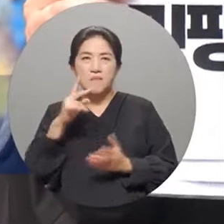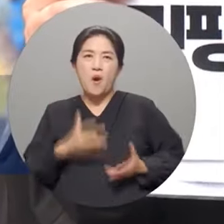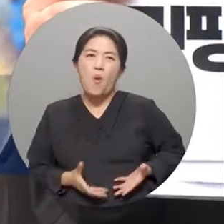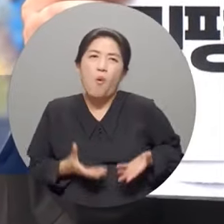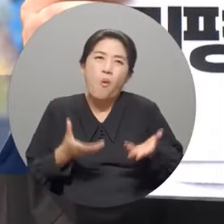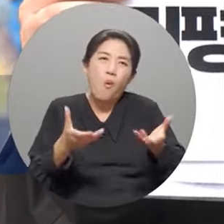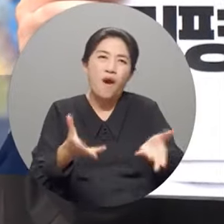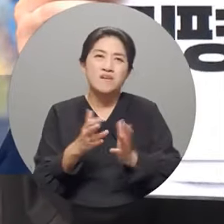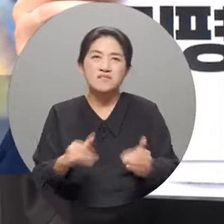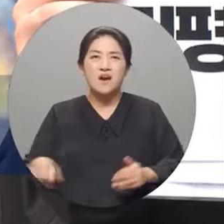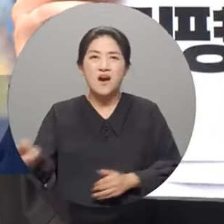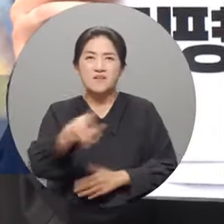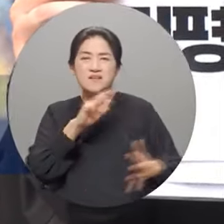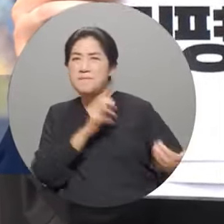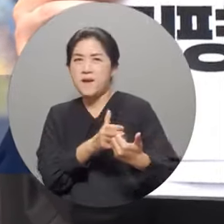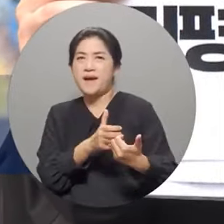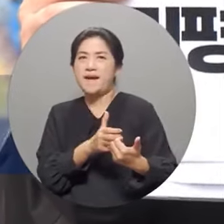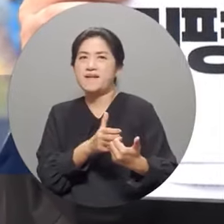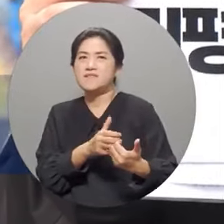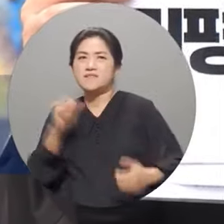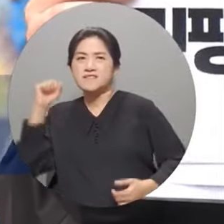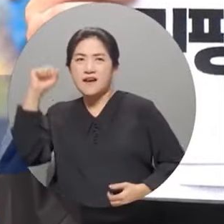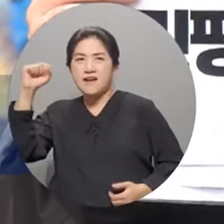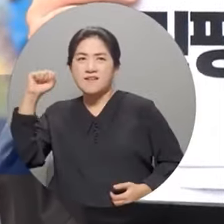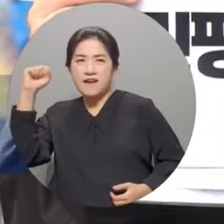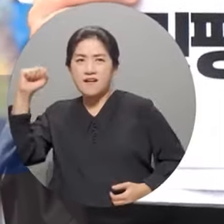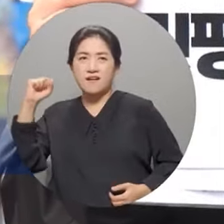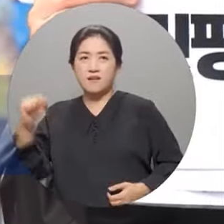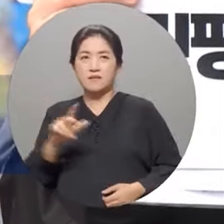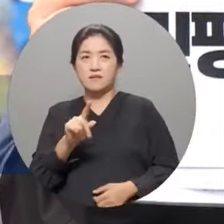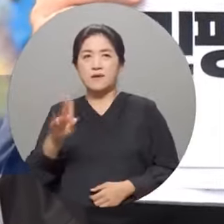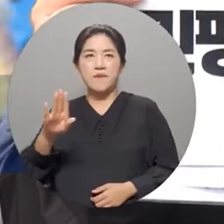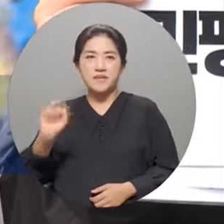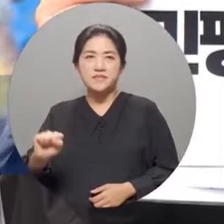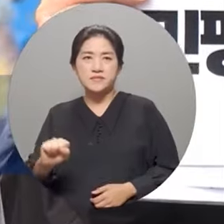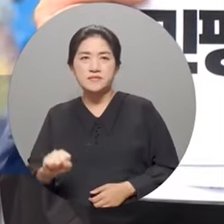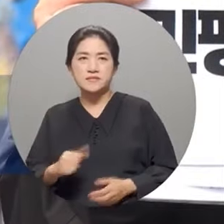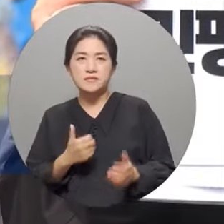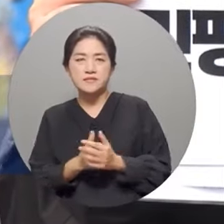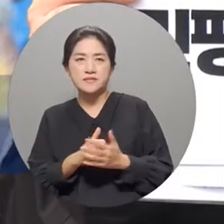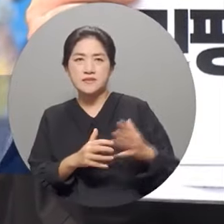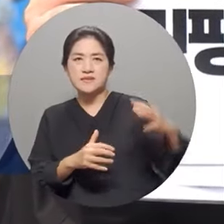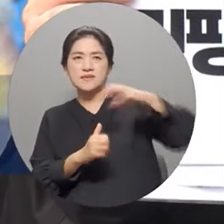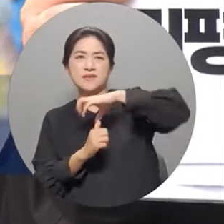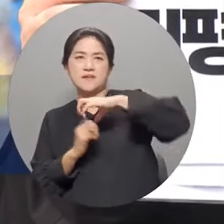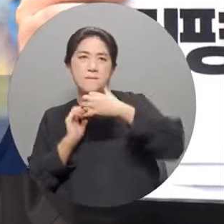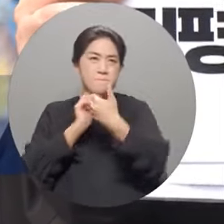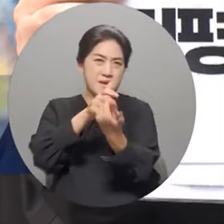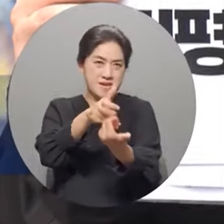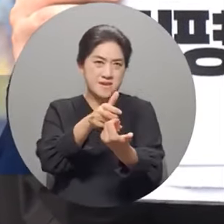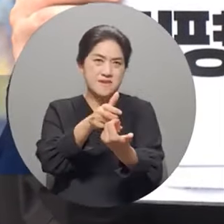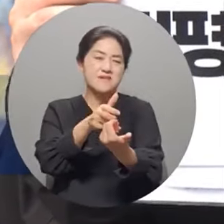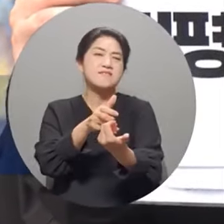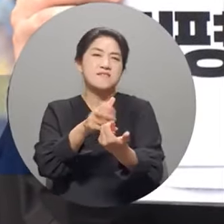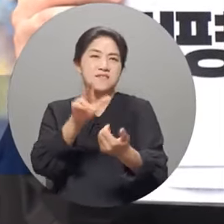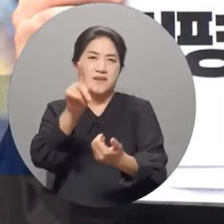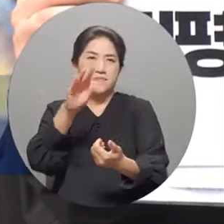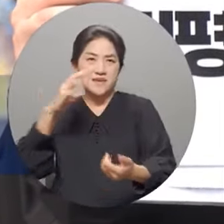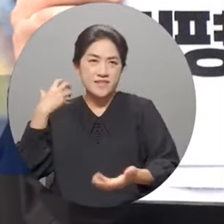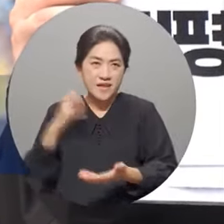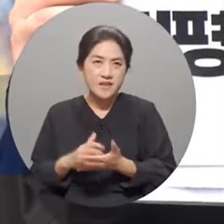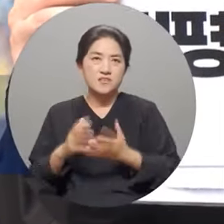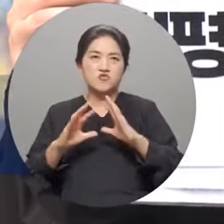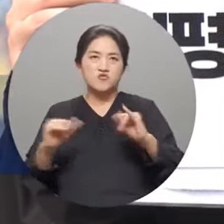자들에게 맞서서 강고한 투쟁으로 KBS 장을 막아내고 KBS